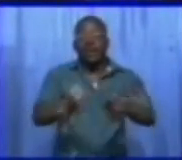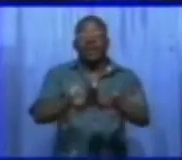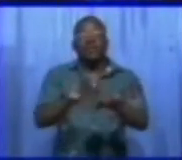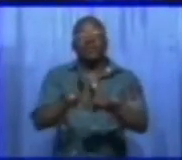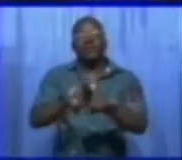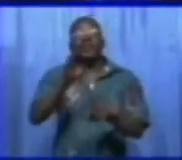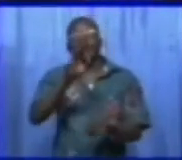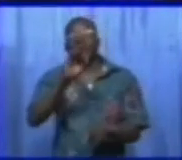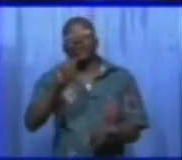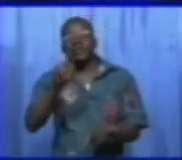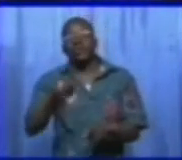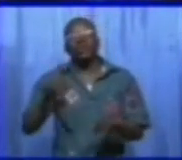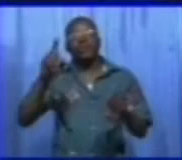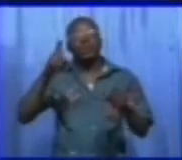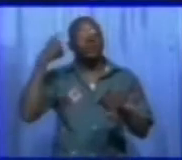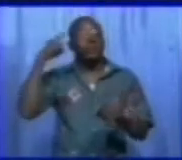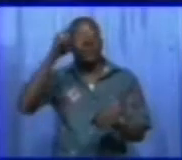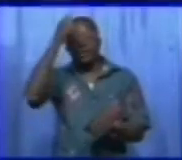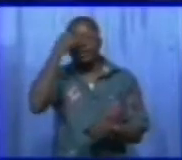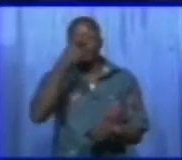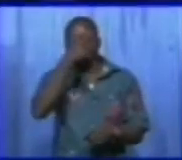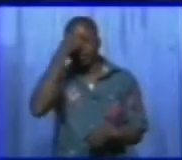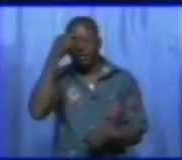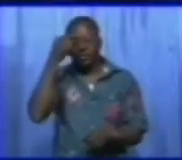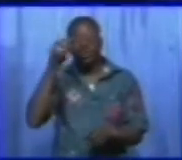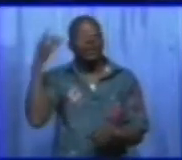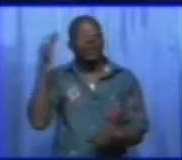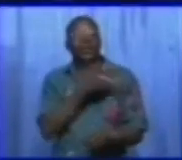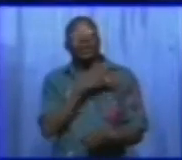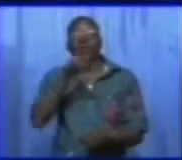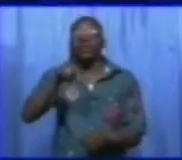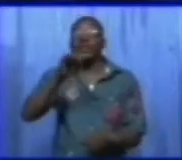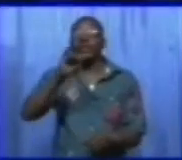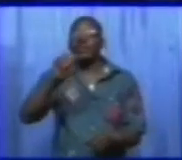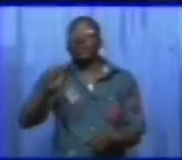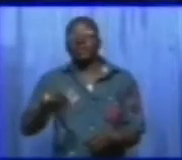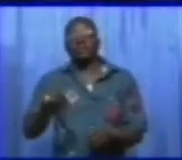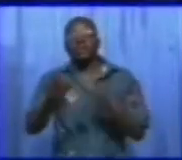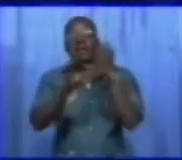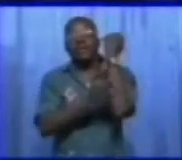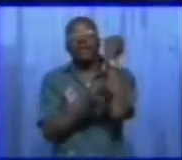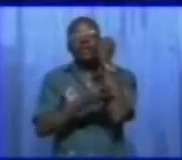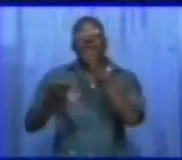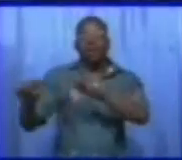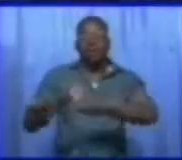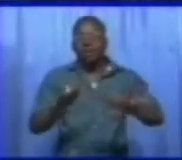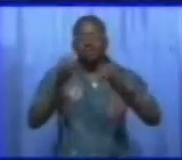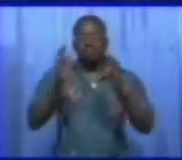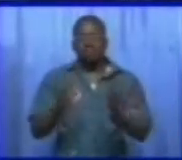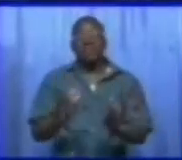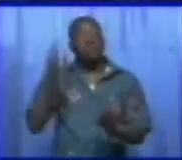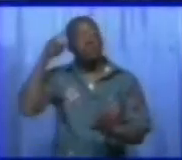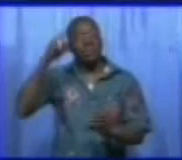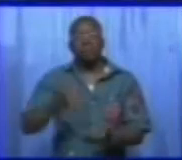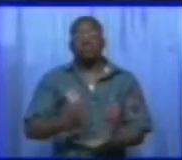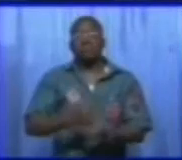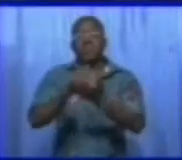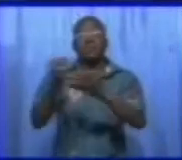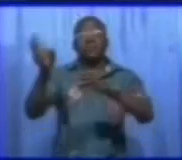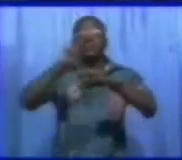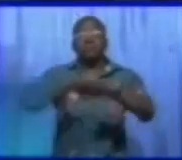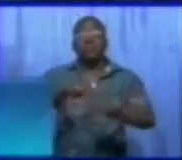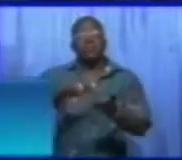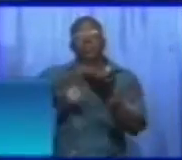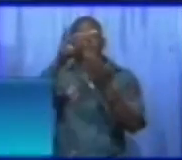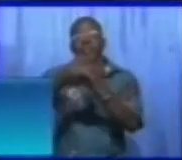FAFPA et à la coopération suisse. Donc, et le PAPS également. AFADA, un engagement des acteurs à soutenir la mise en œuvre du plan